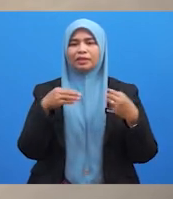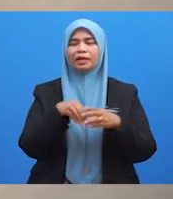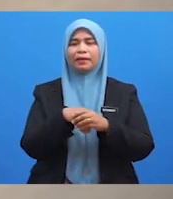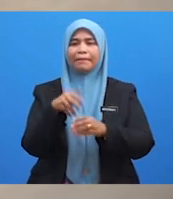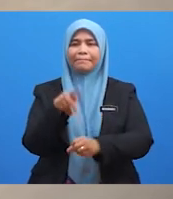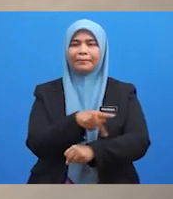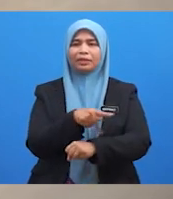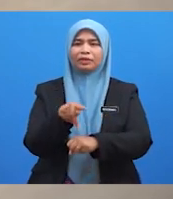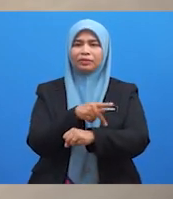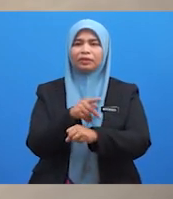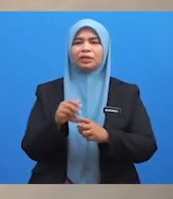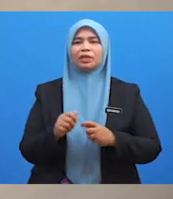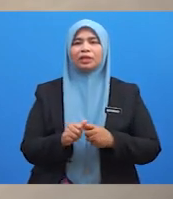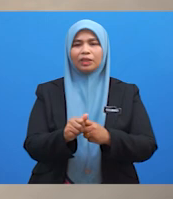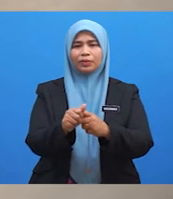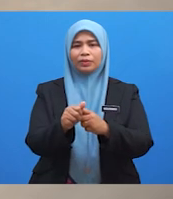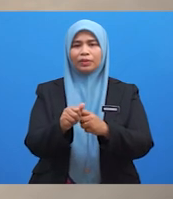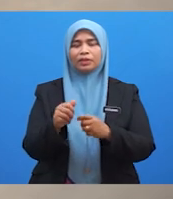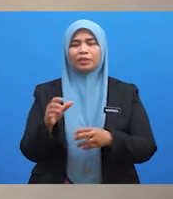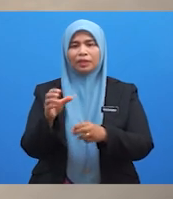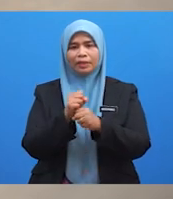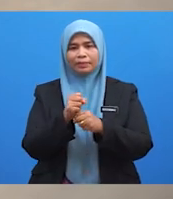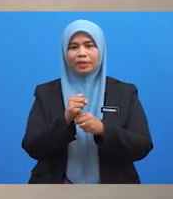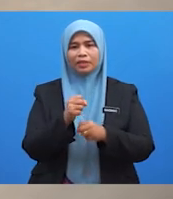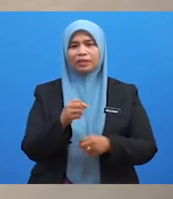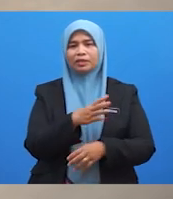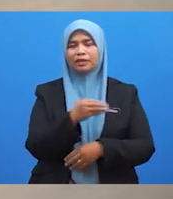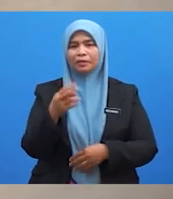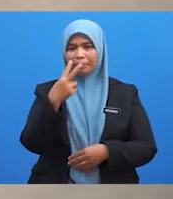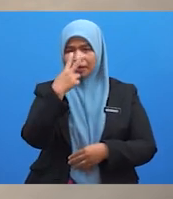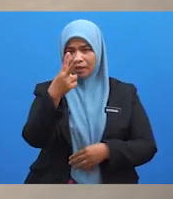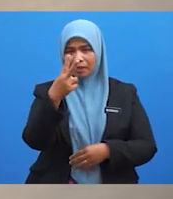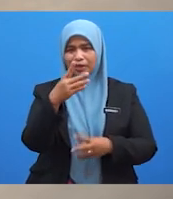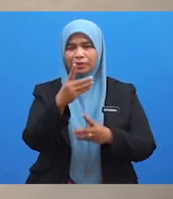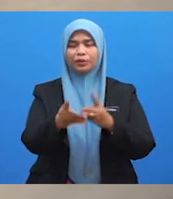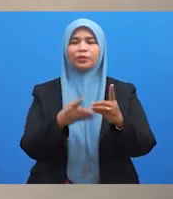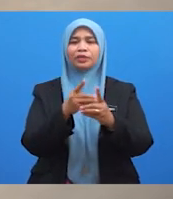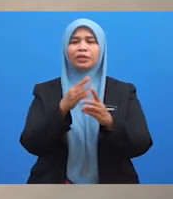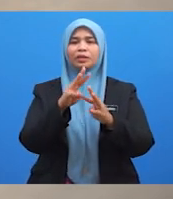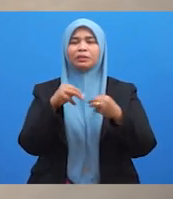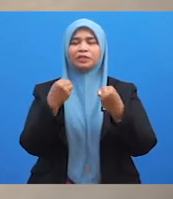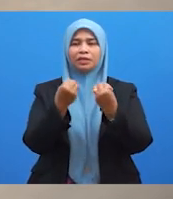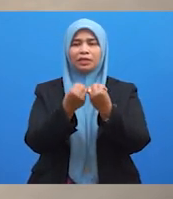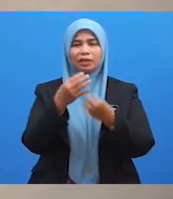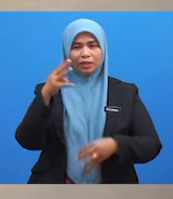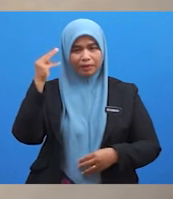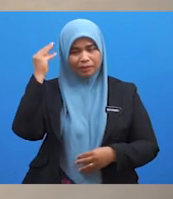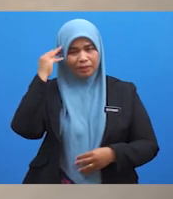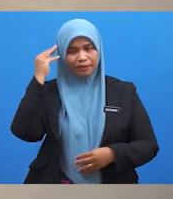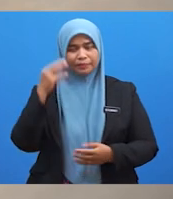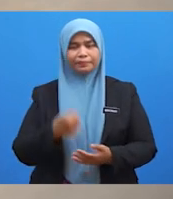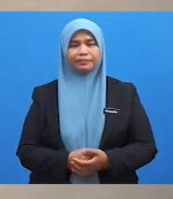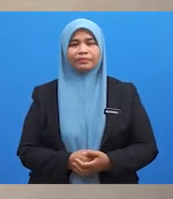dalam pantun mengikut tanggapan dan pandangan dunia masyarakat